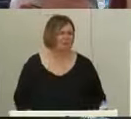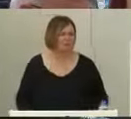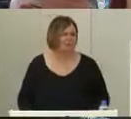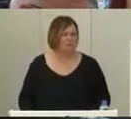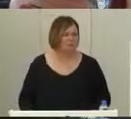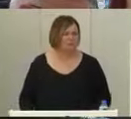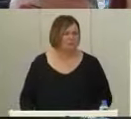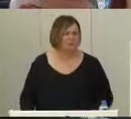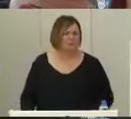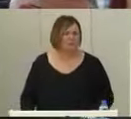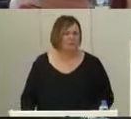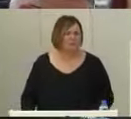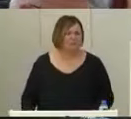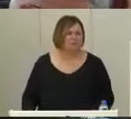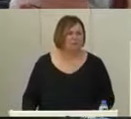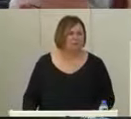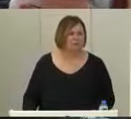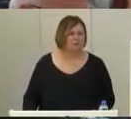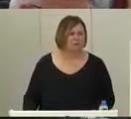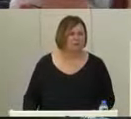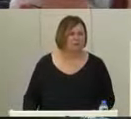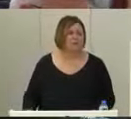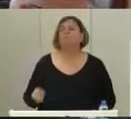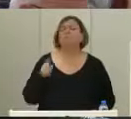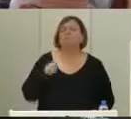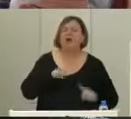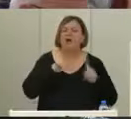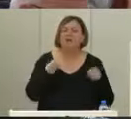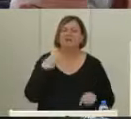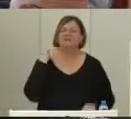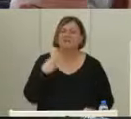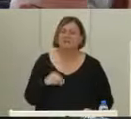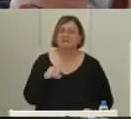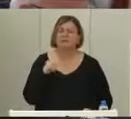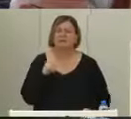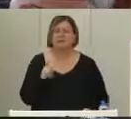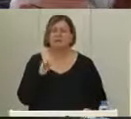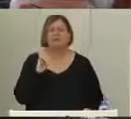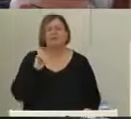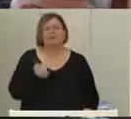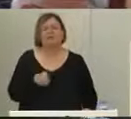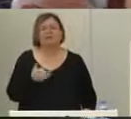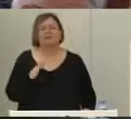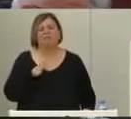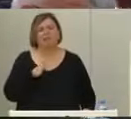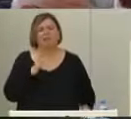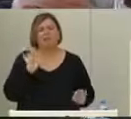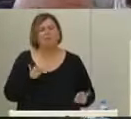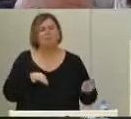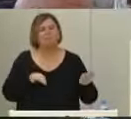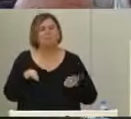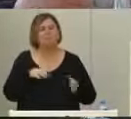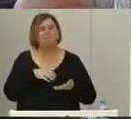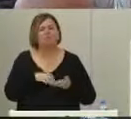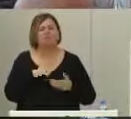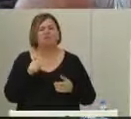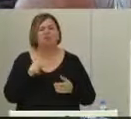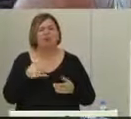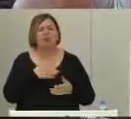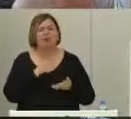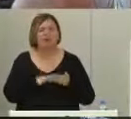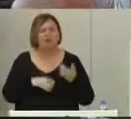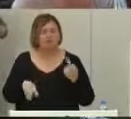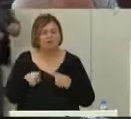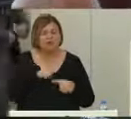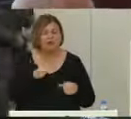bulmuyorum. Bu gayrimenkulün satılmasında bir yarar görüldü. Hem Plan Bütçe Komisyonu'ndaki CHP'li